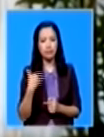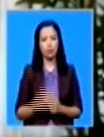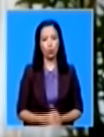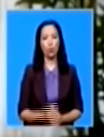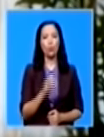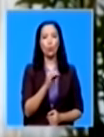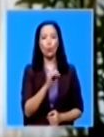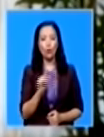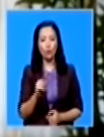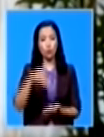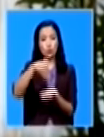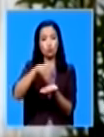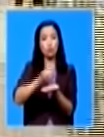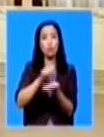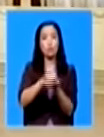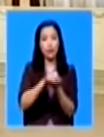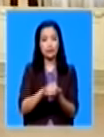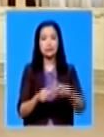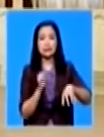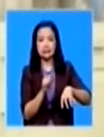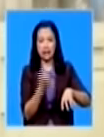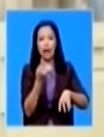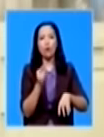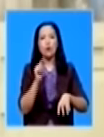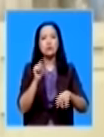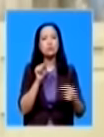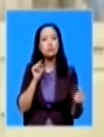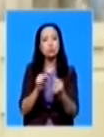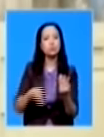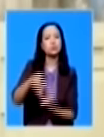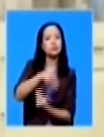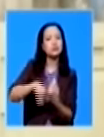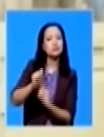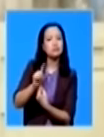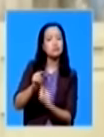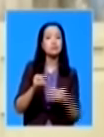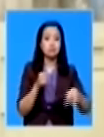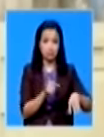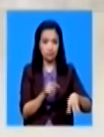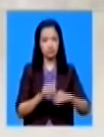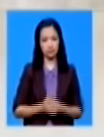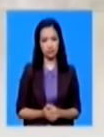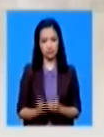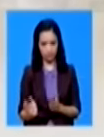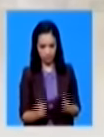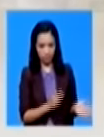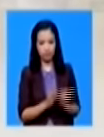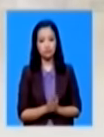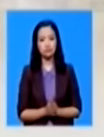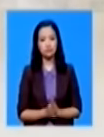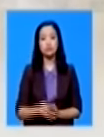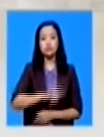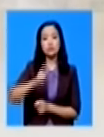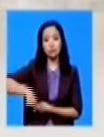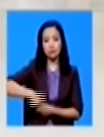นี่ยนะวันซอฟต์สวิตช์เนี่ยอันนี้คือเรื่องของธุรกิจนะเรื่องต่อไปก็คือในส่วนของ เทศกาลสงกรานต์เนี่